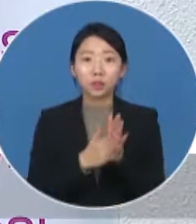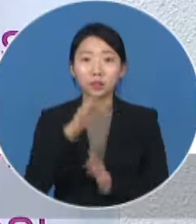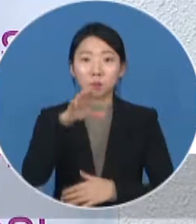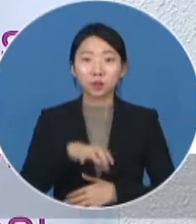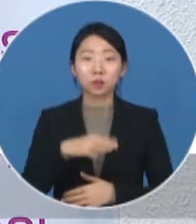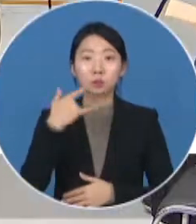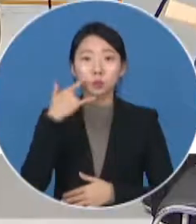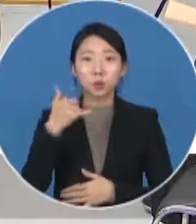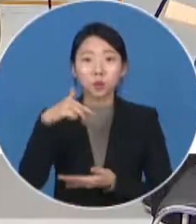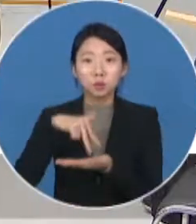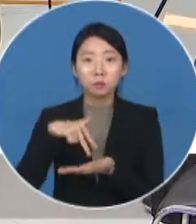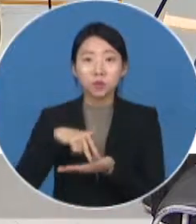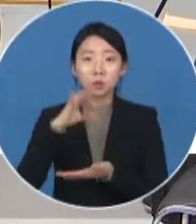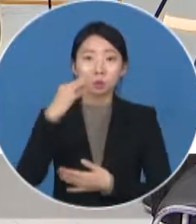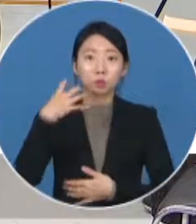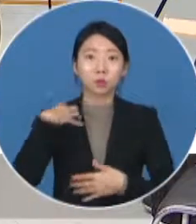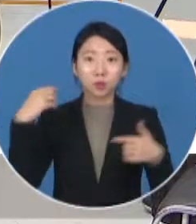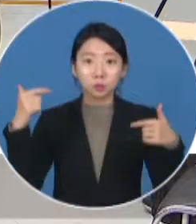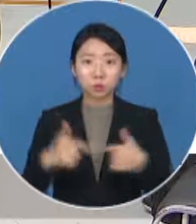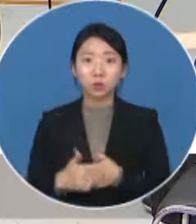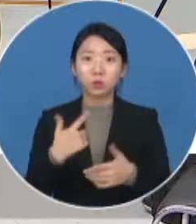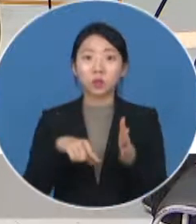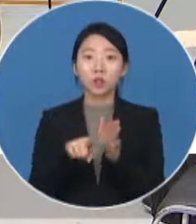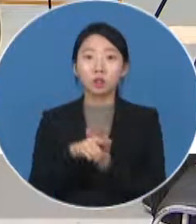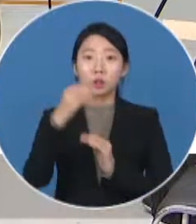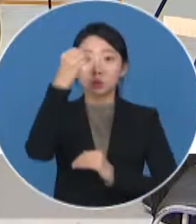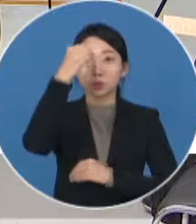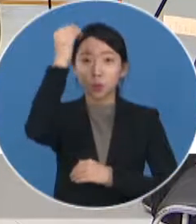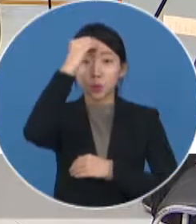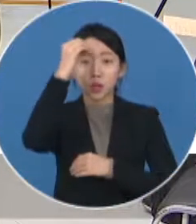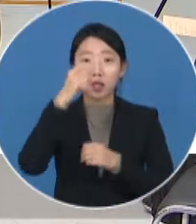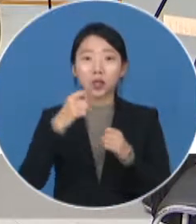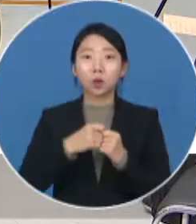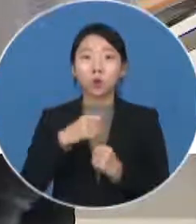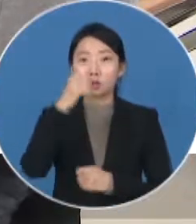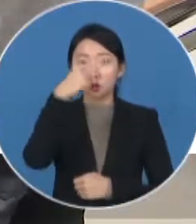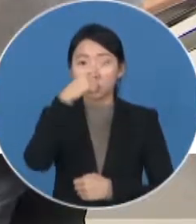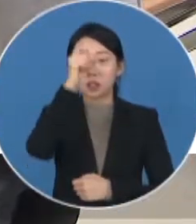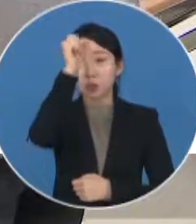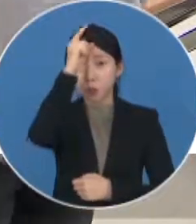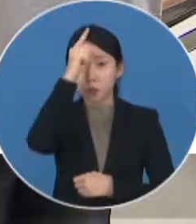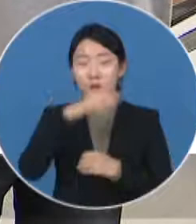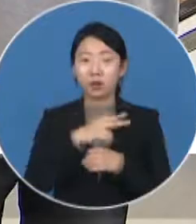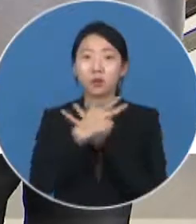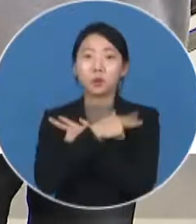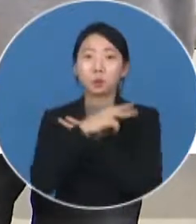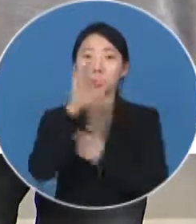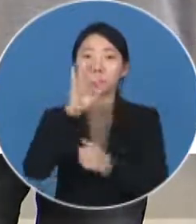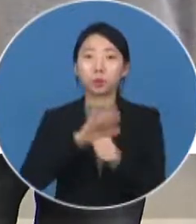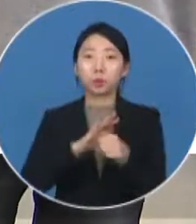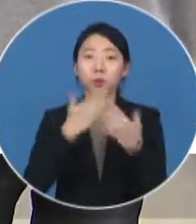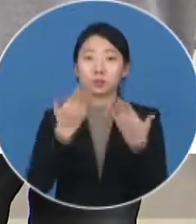학부모들의 경제적 부담을 줄이고자 지난해부터 중고등학교 신입생들을 대상으로 교복 구입비를 지원하고 있습니다.